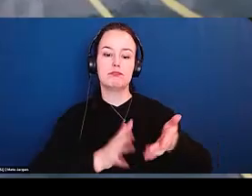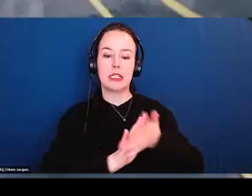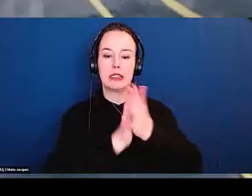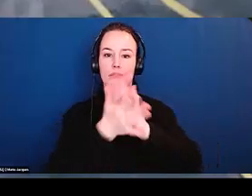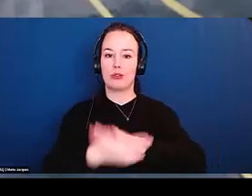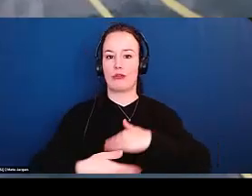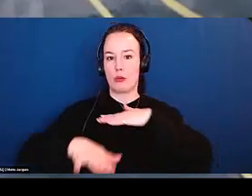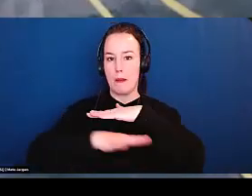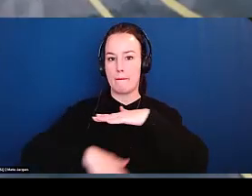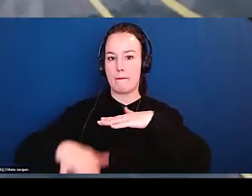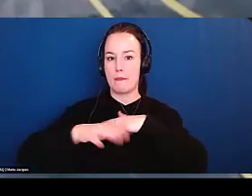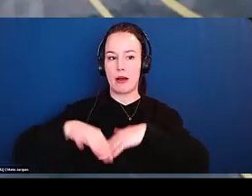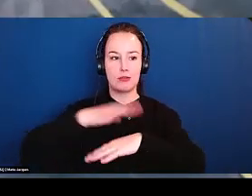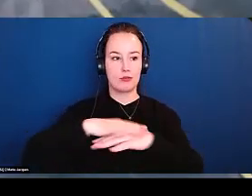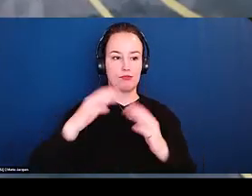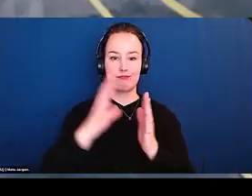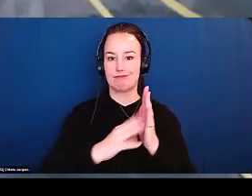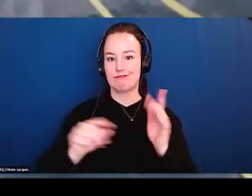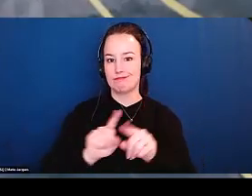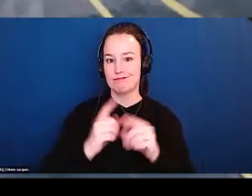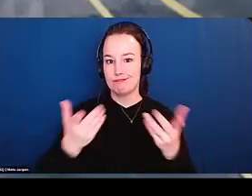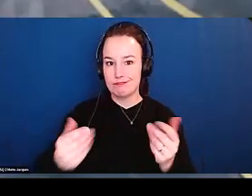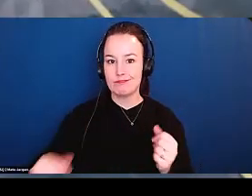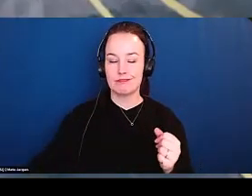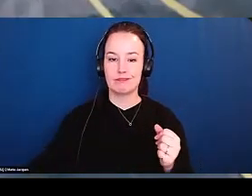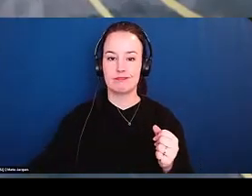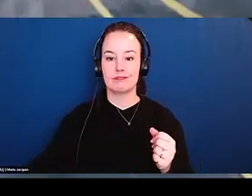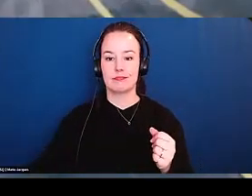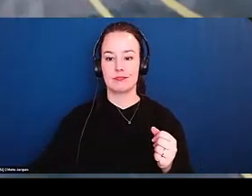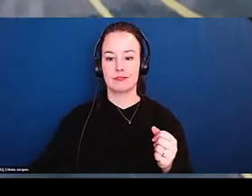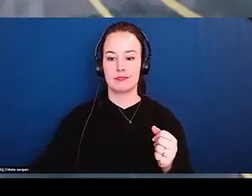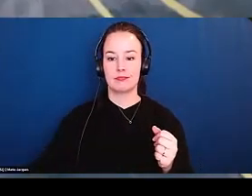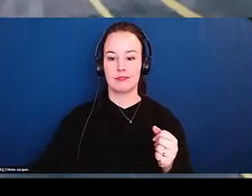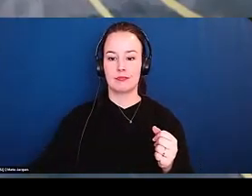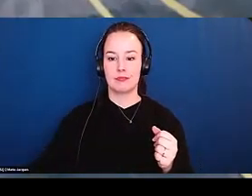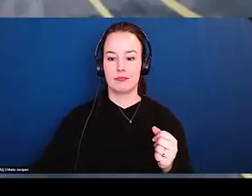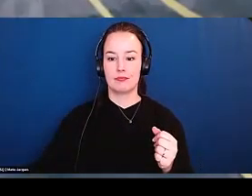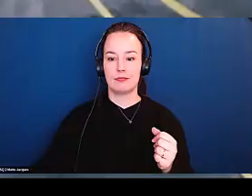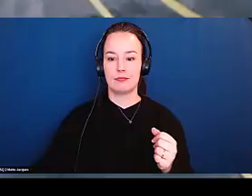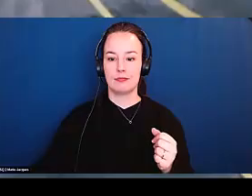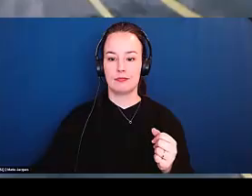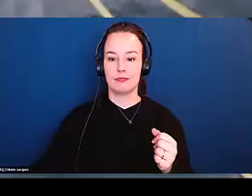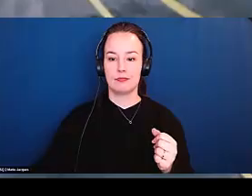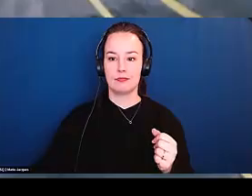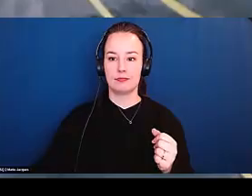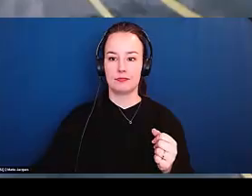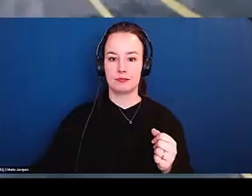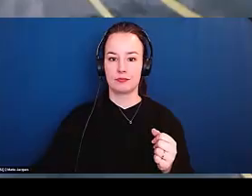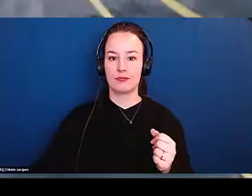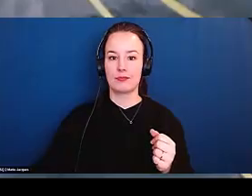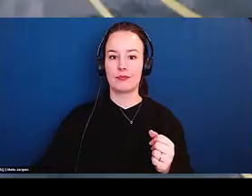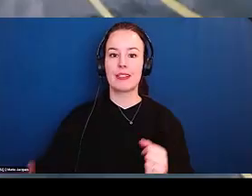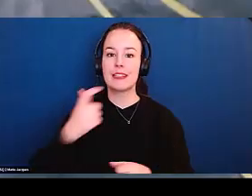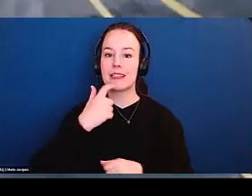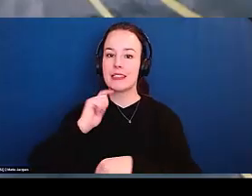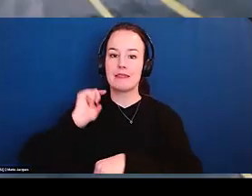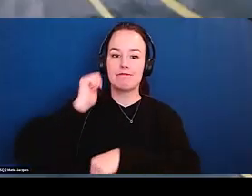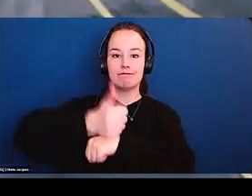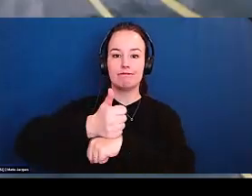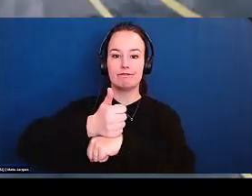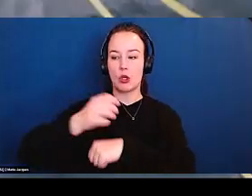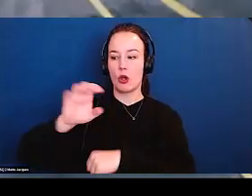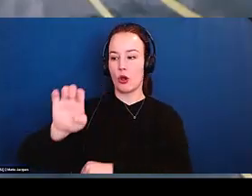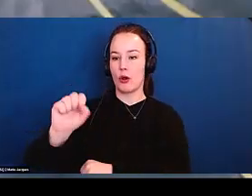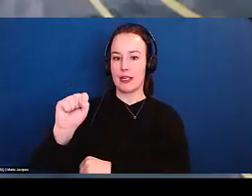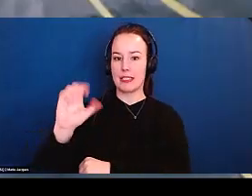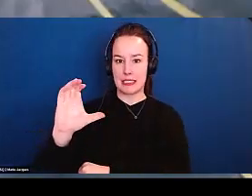fondé un peu ce cadre, si on peut l'appeler comme ça. Donc, c'est une initiative de l'ESC. Donc,